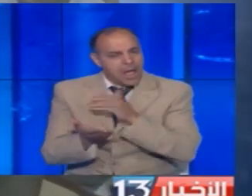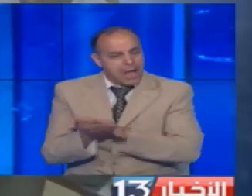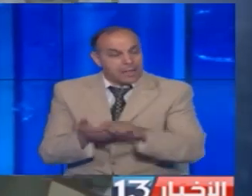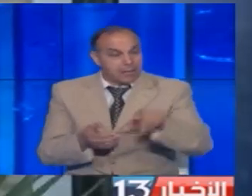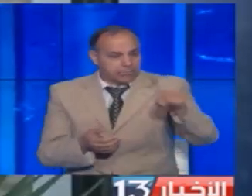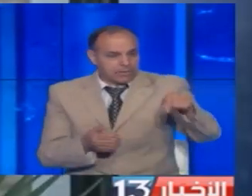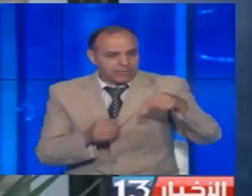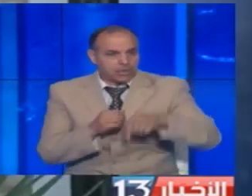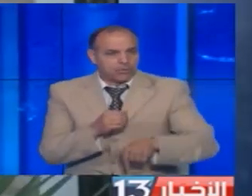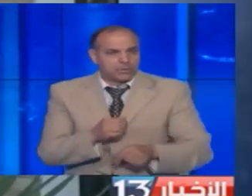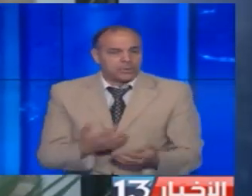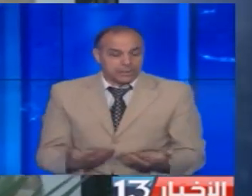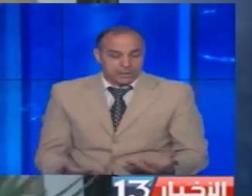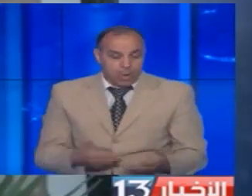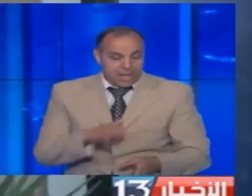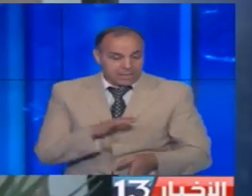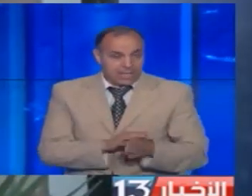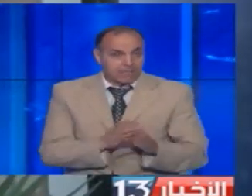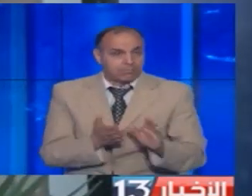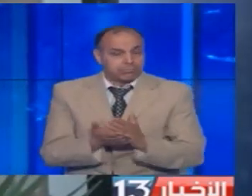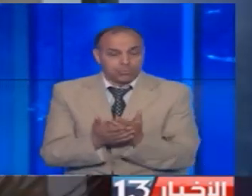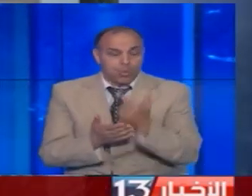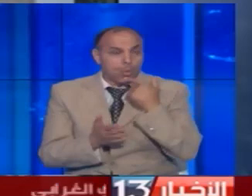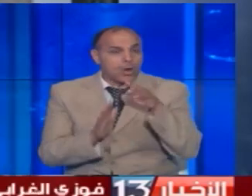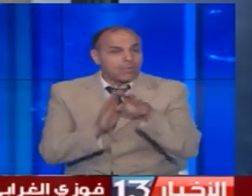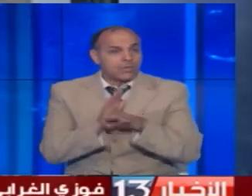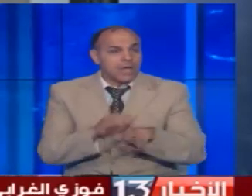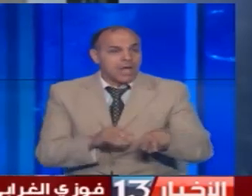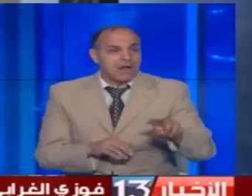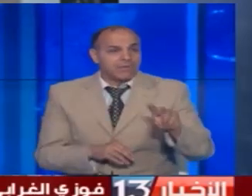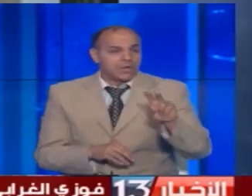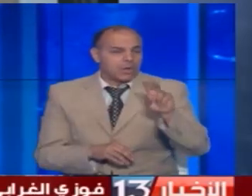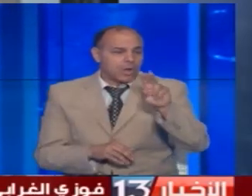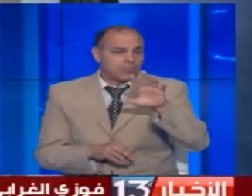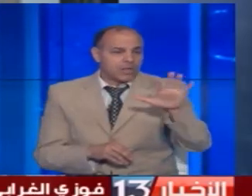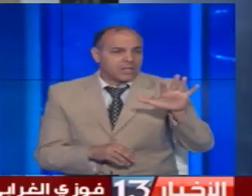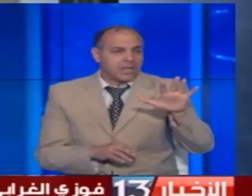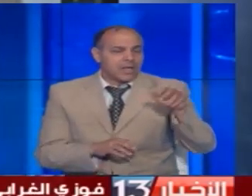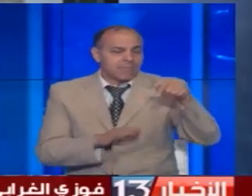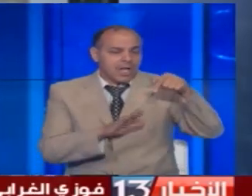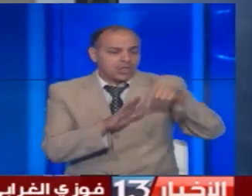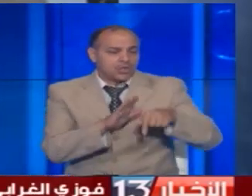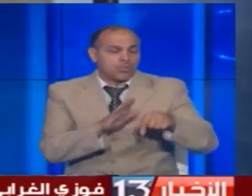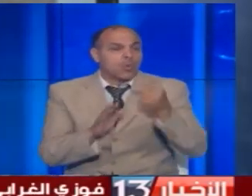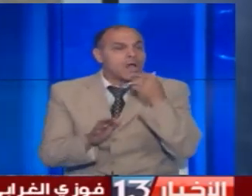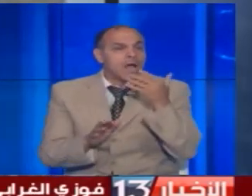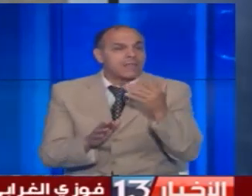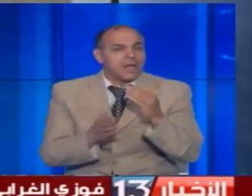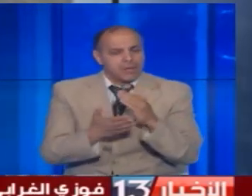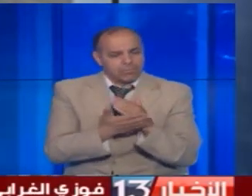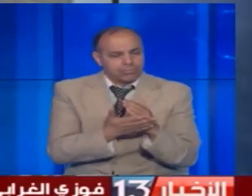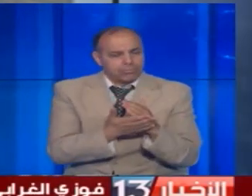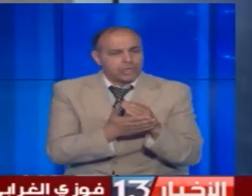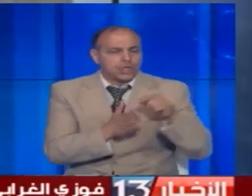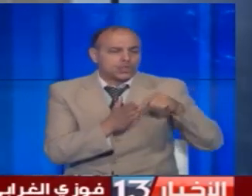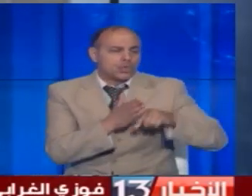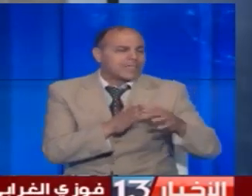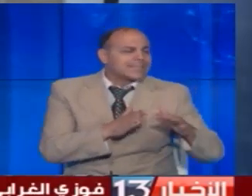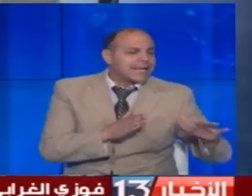الواقع. انطلقنا في إعداد استراتيجية لأفق 2035 للإقليم الجنوب، فيها قسط هام للجنوب